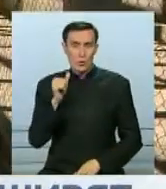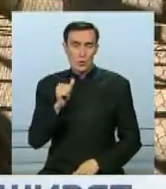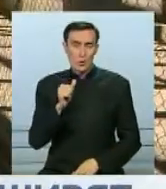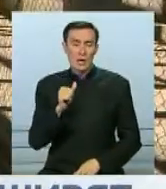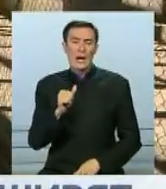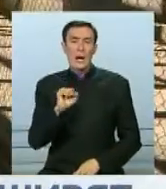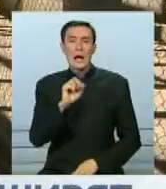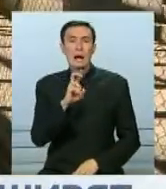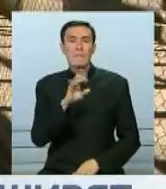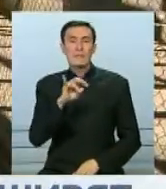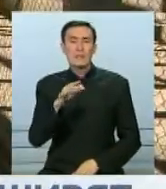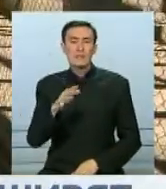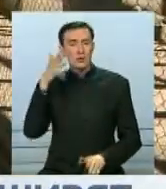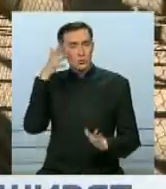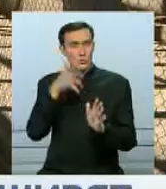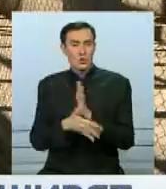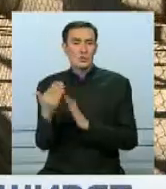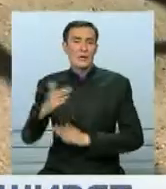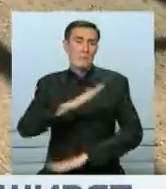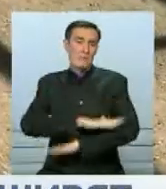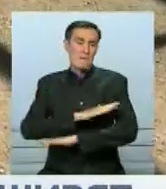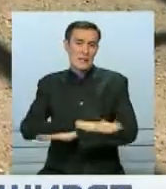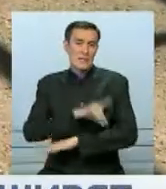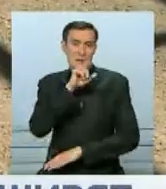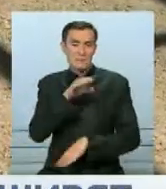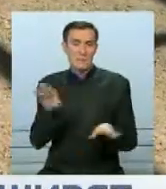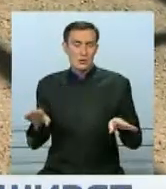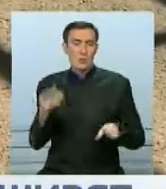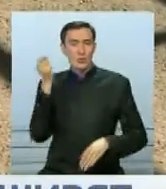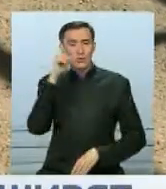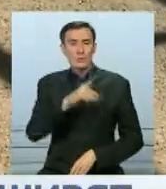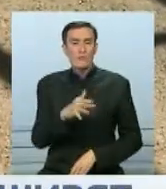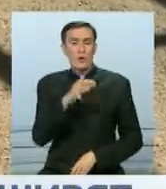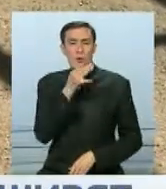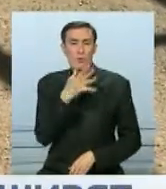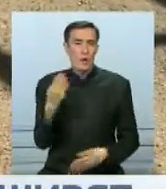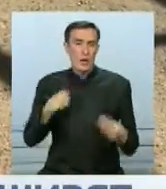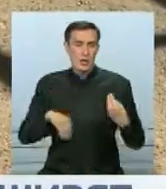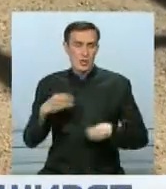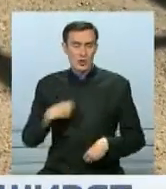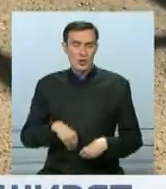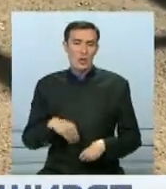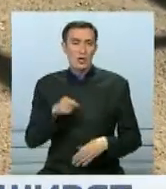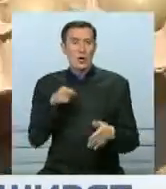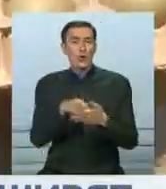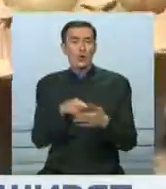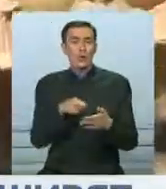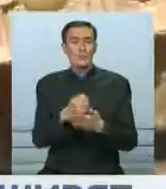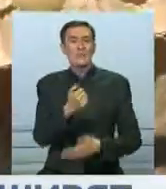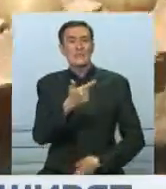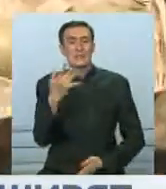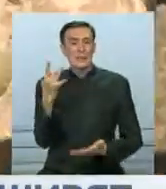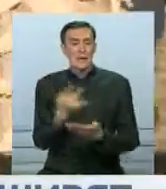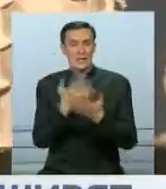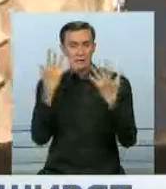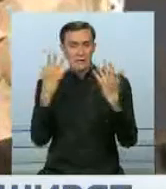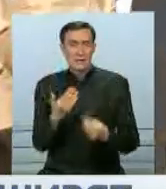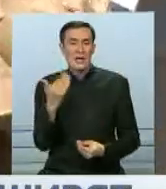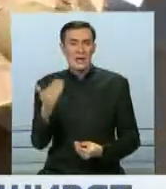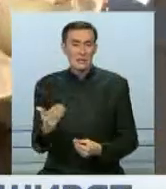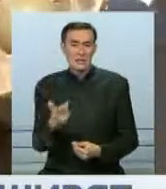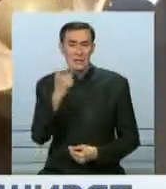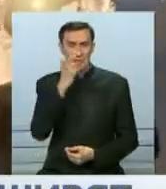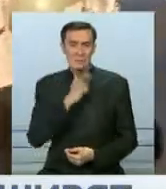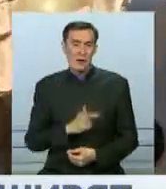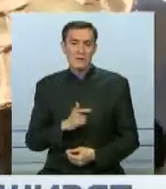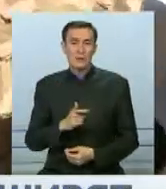Сейдулла Абирдин изучил повадки диких птиц. Они узнают его в любой одежде. Птицевод кормит их несколько раз в день, а они исправно